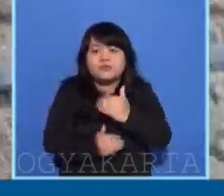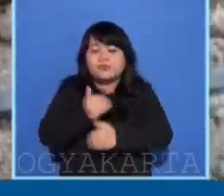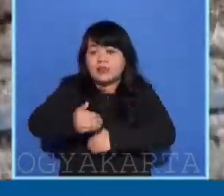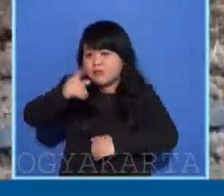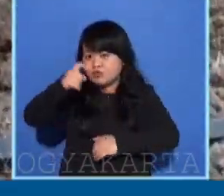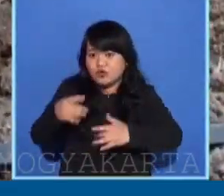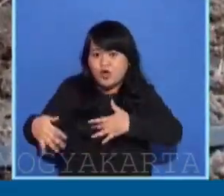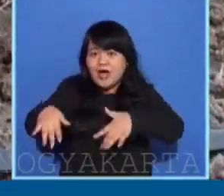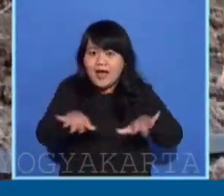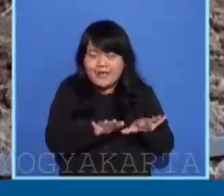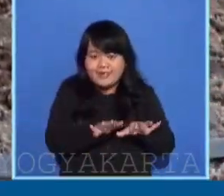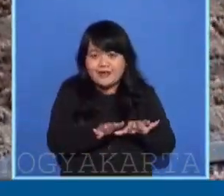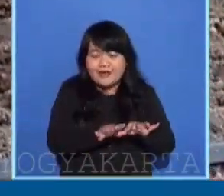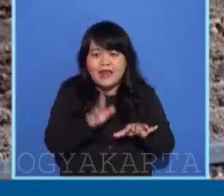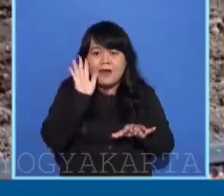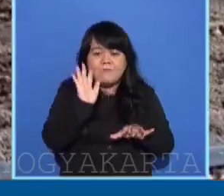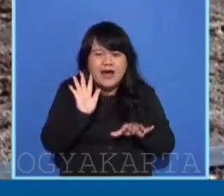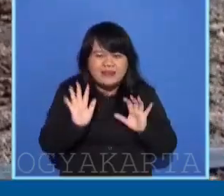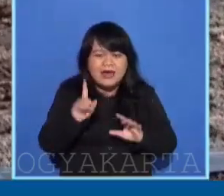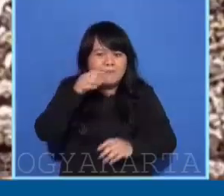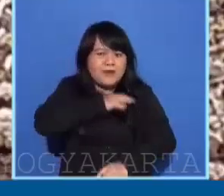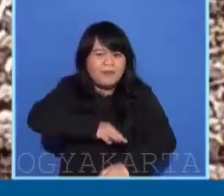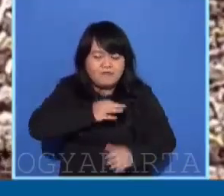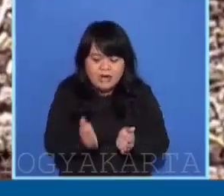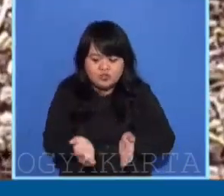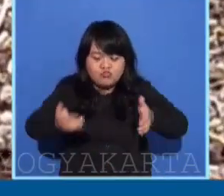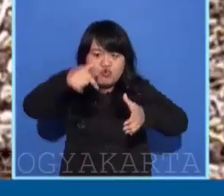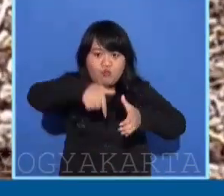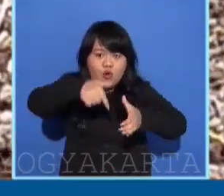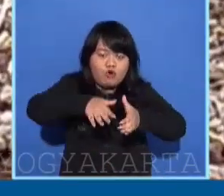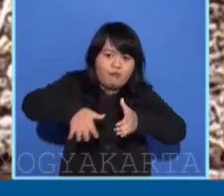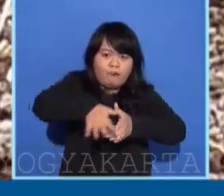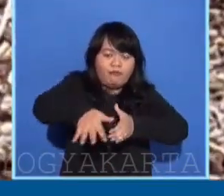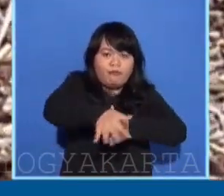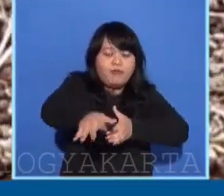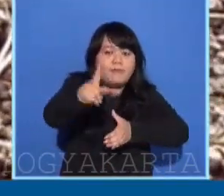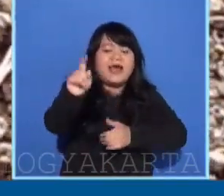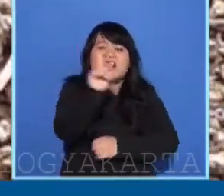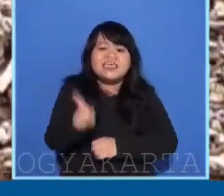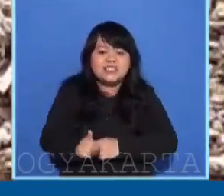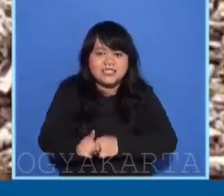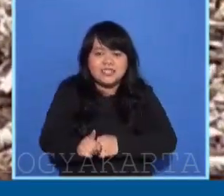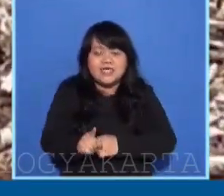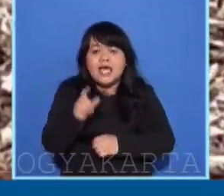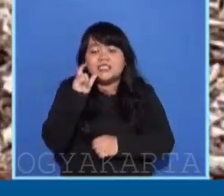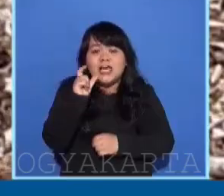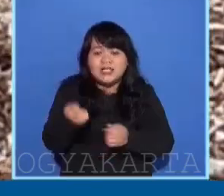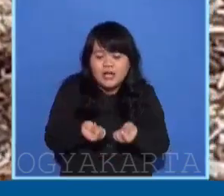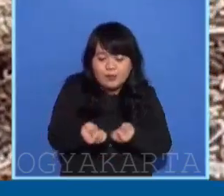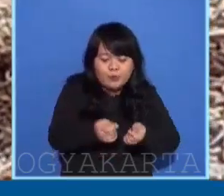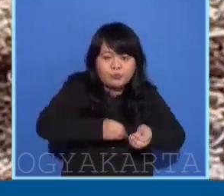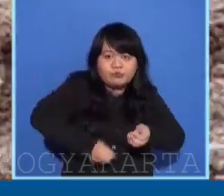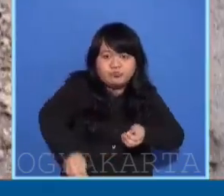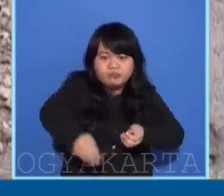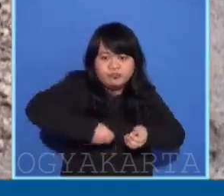kabetyanipun kadang Tani kathah ingkang sampun mupangataken sumurbur ingkanginaken listrik Kani ngolah lahan men